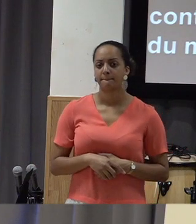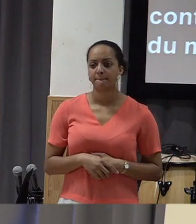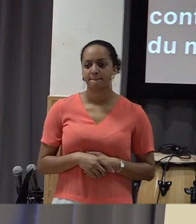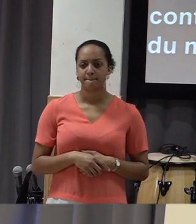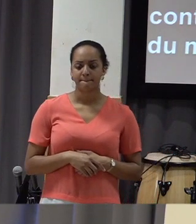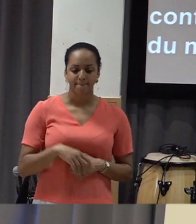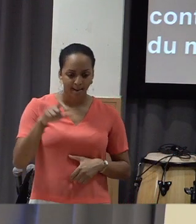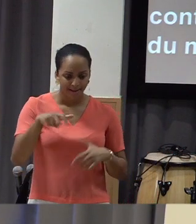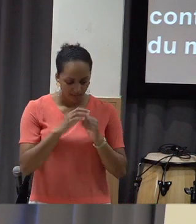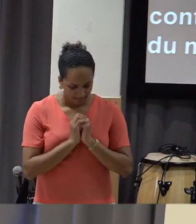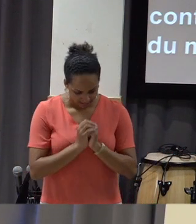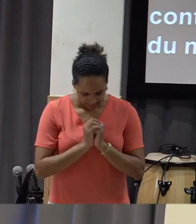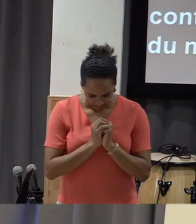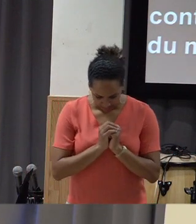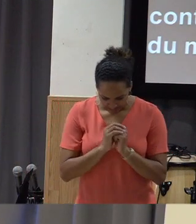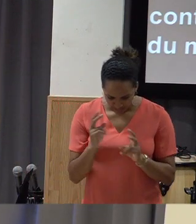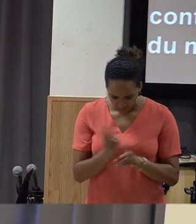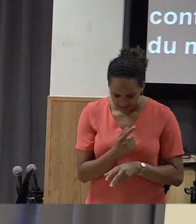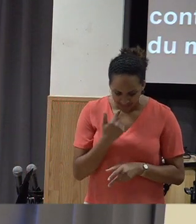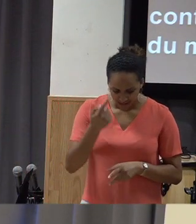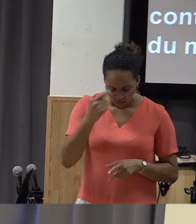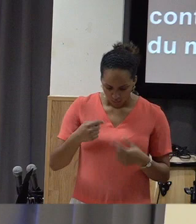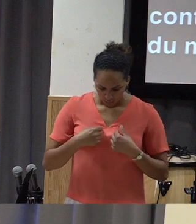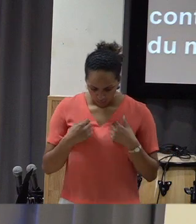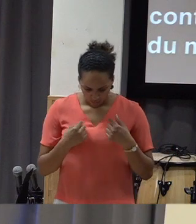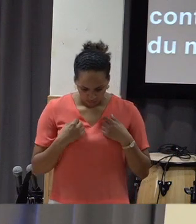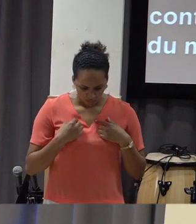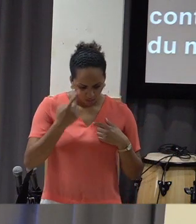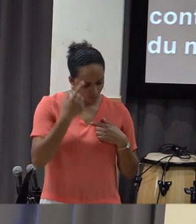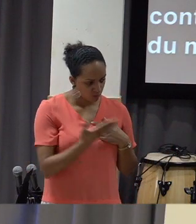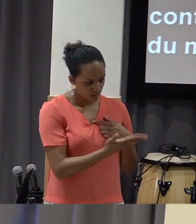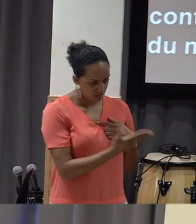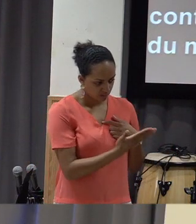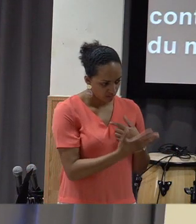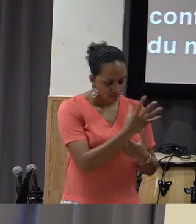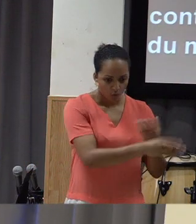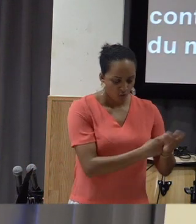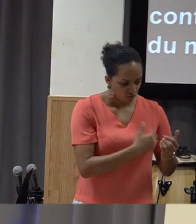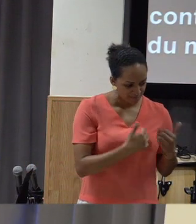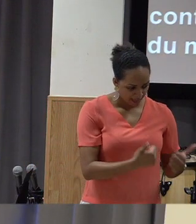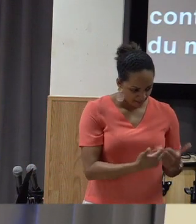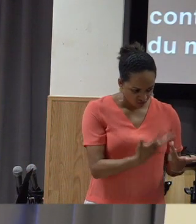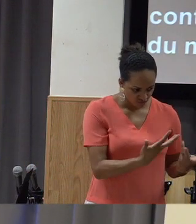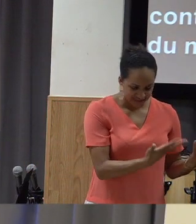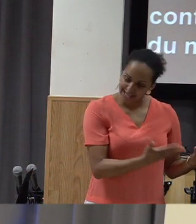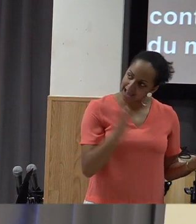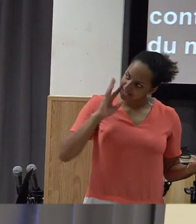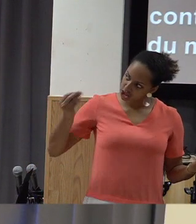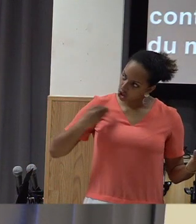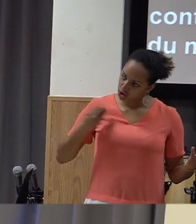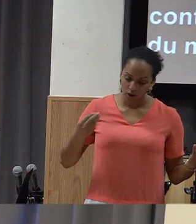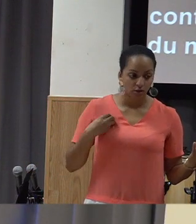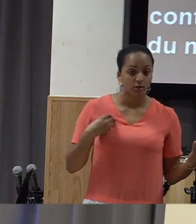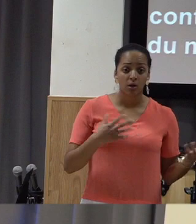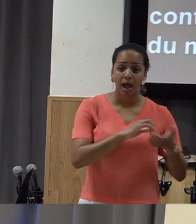Quelqu'un qui prie mal, c'est quelqu'un donc qui demande pour satisfaire ses passions, qui aime le monde et qui est aussi ami du monde et donc ennemi de Dieu. Et encore une fois,